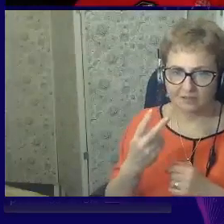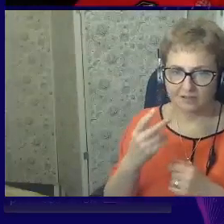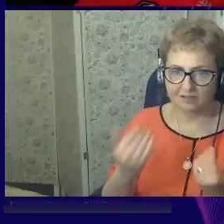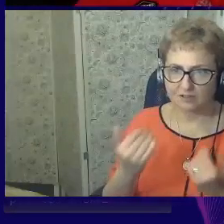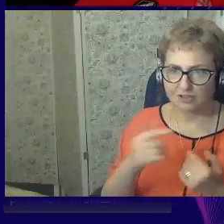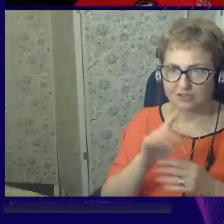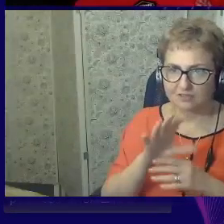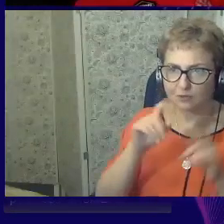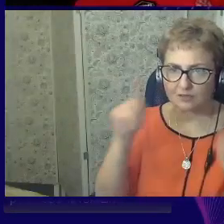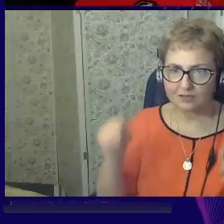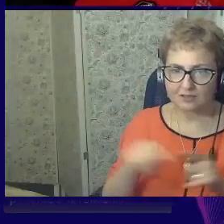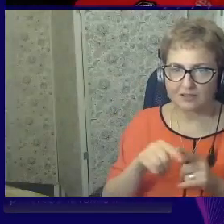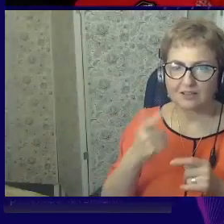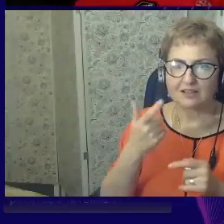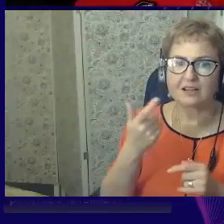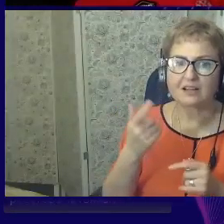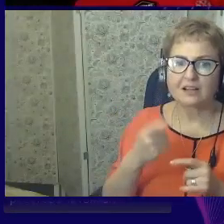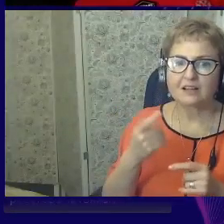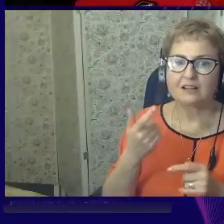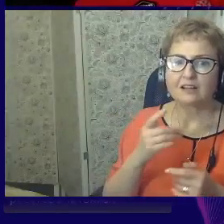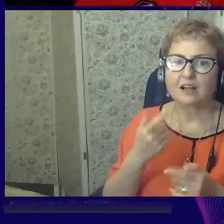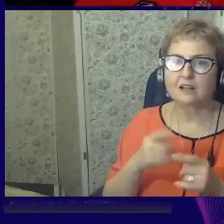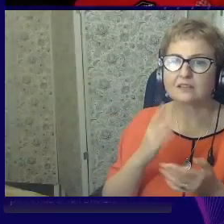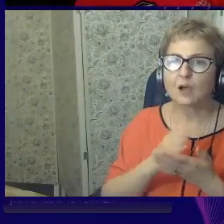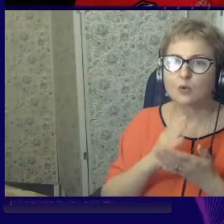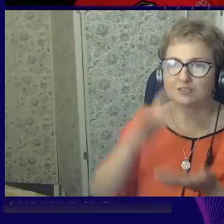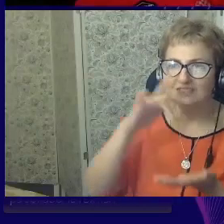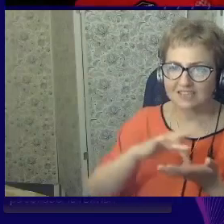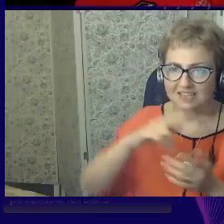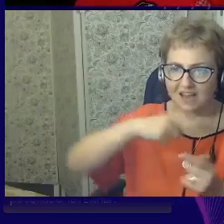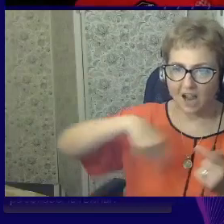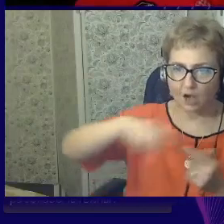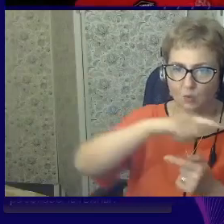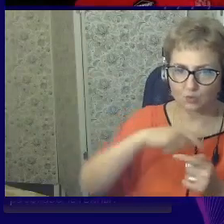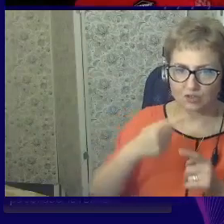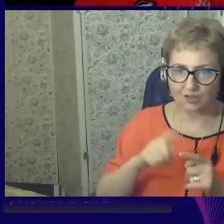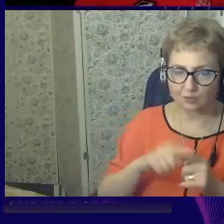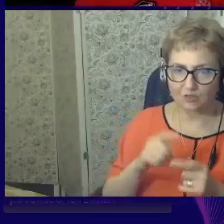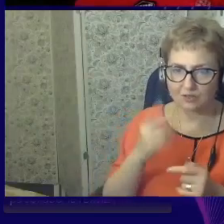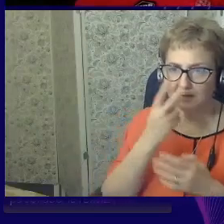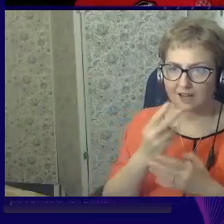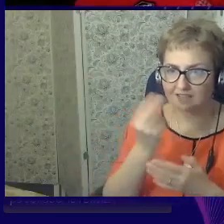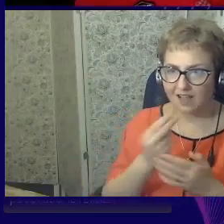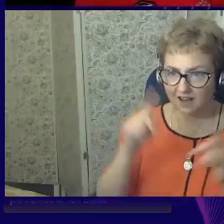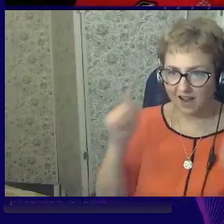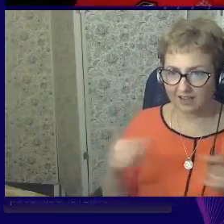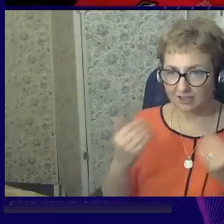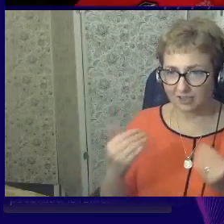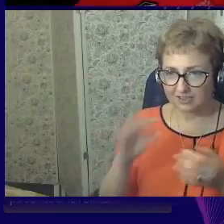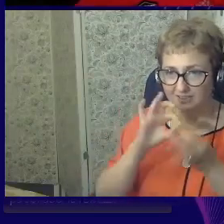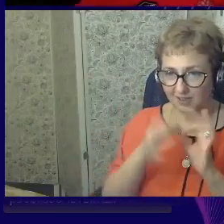на данном слайде, находится в центре окружности, которая показана на карте. Может быть, вам это сейчас